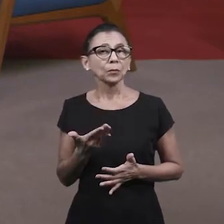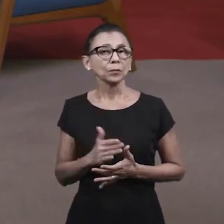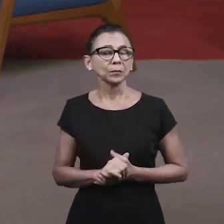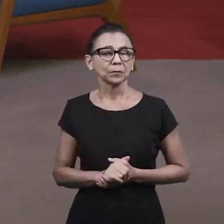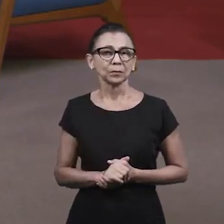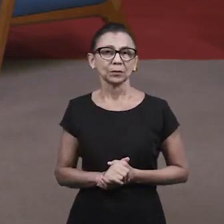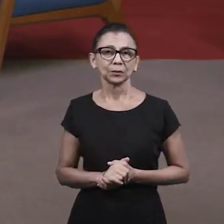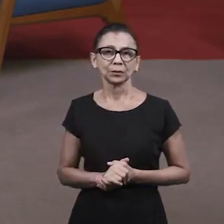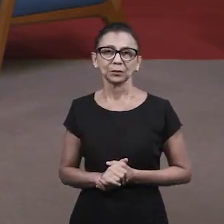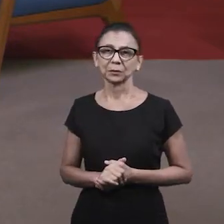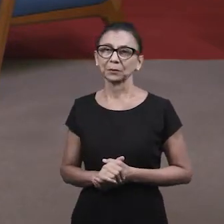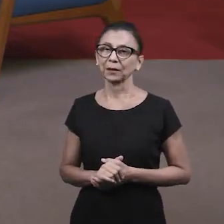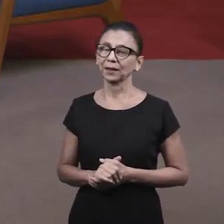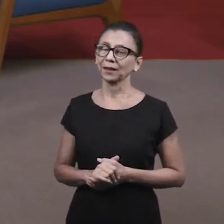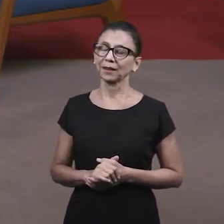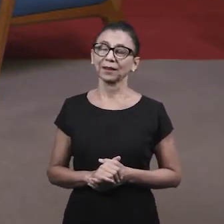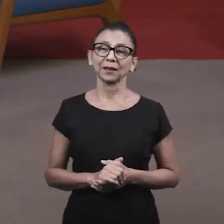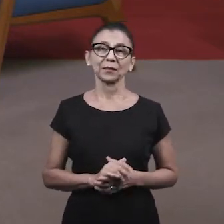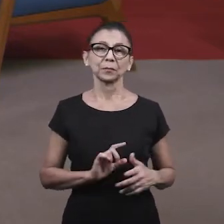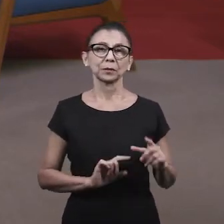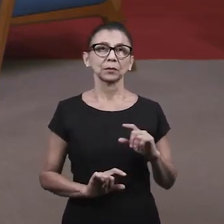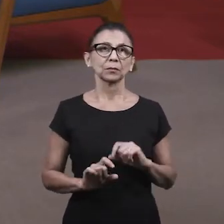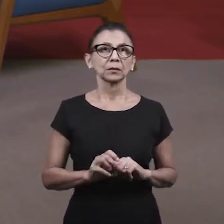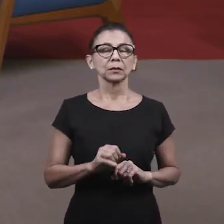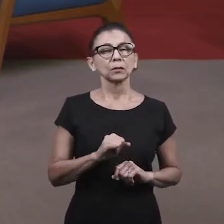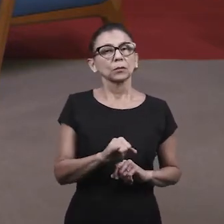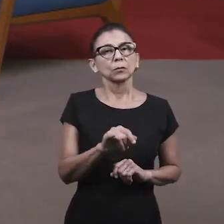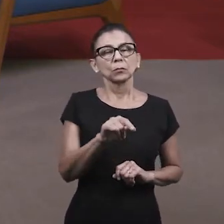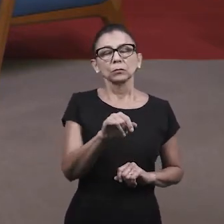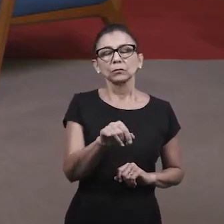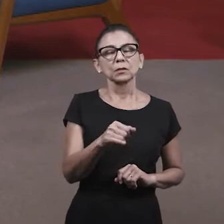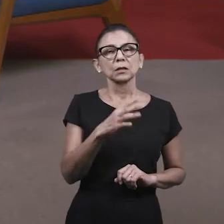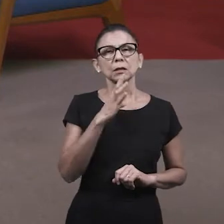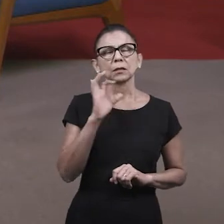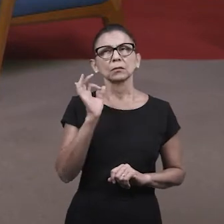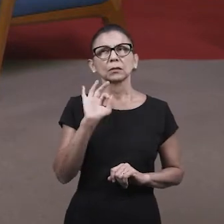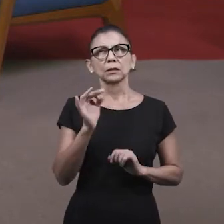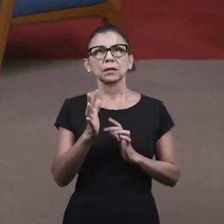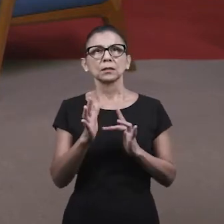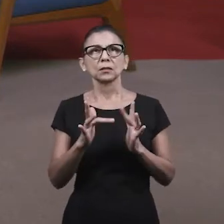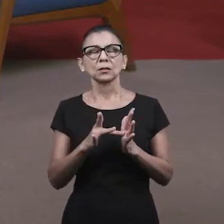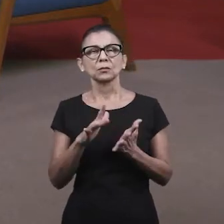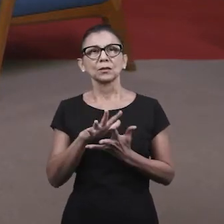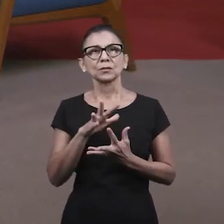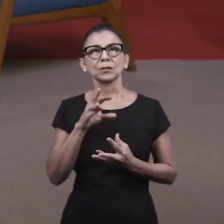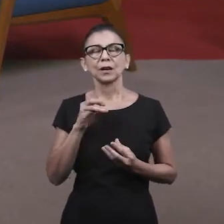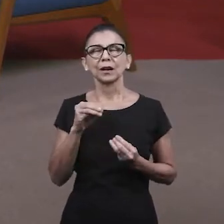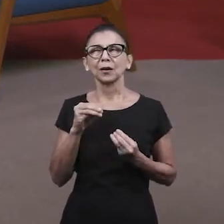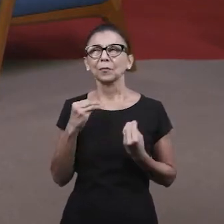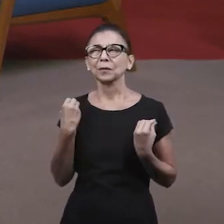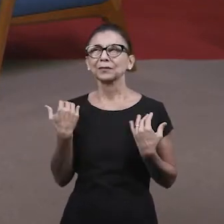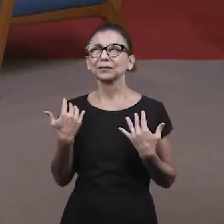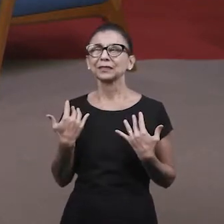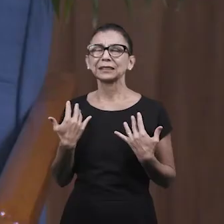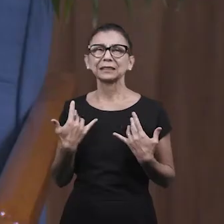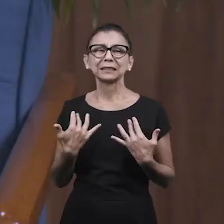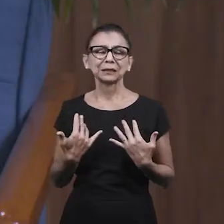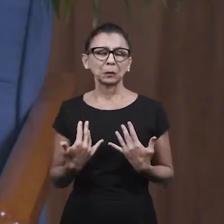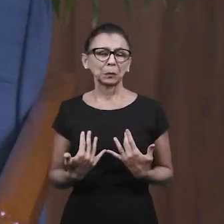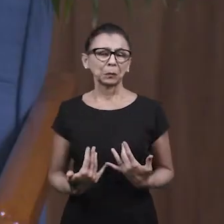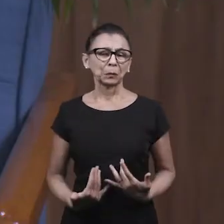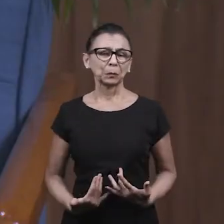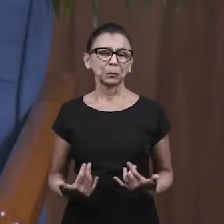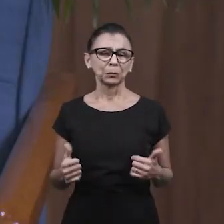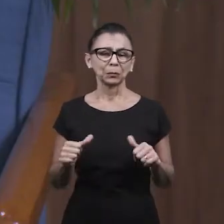L'homme qui n'entend pas la voix de Jésus, son âme n'est pas consolée, n'est-ce pas? C'est inconsolable. La propre expression